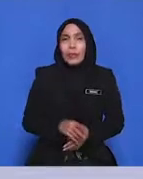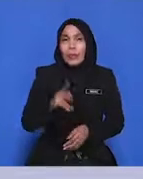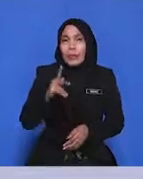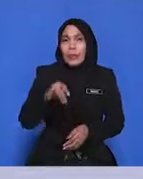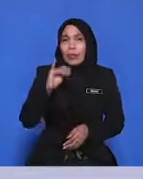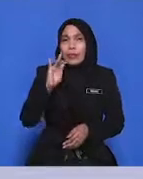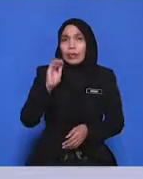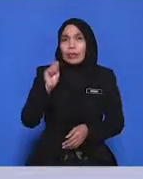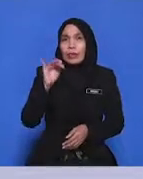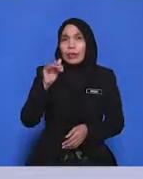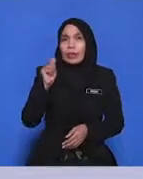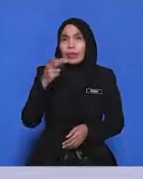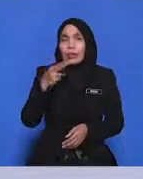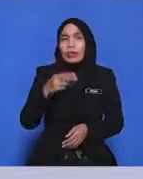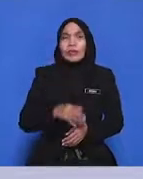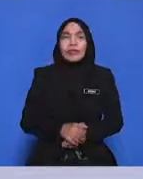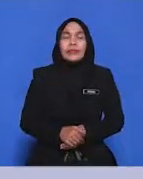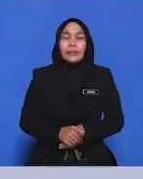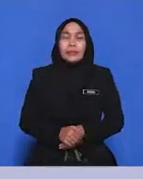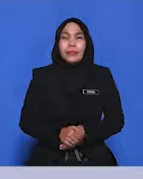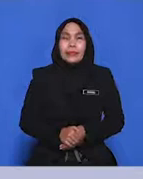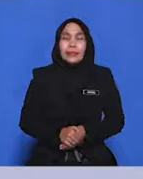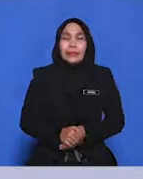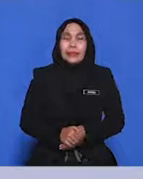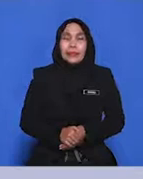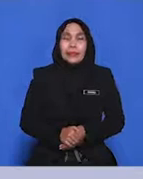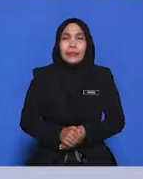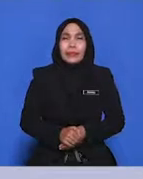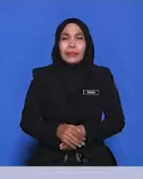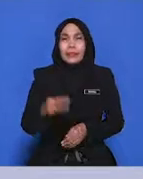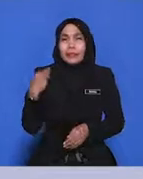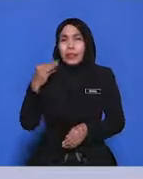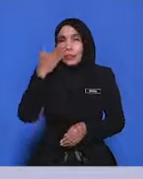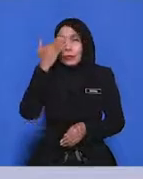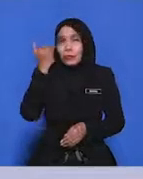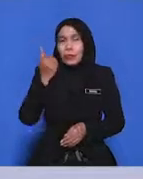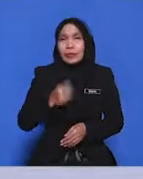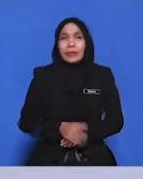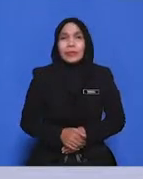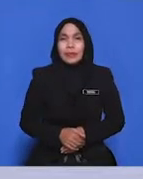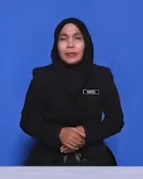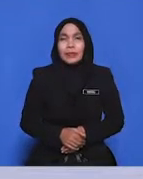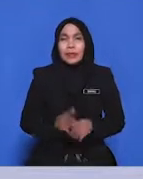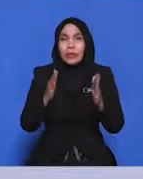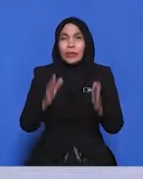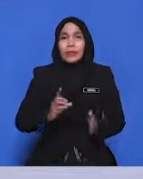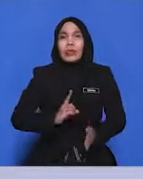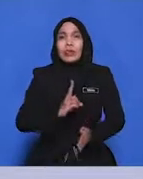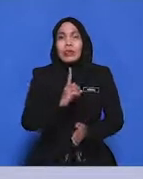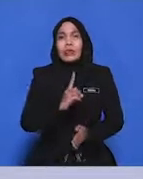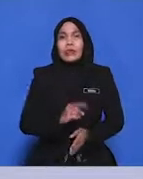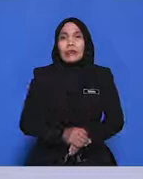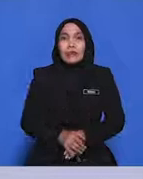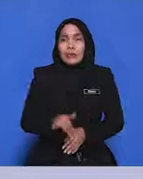astronomi, kimia dan perubatan. Mereka lupa umat Islamlah yang